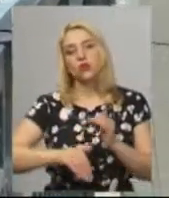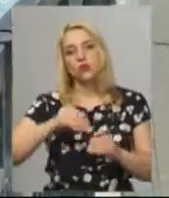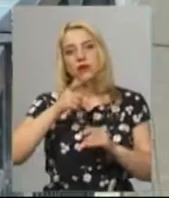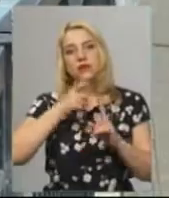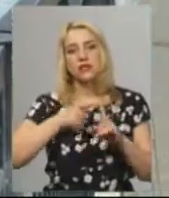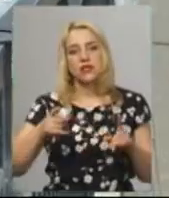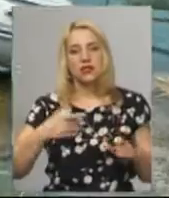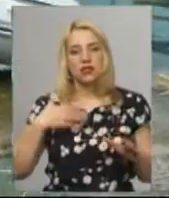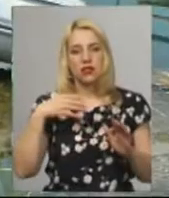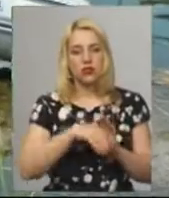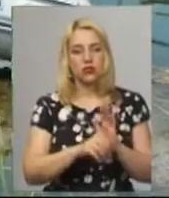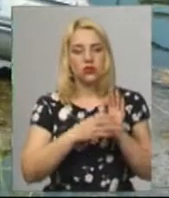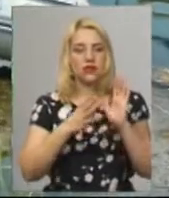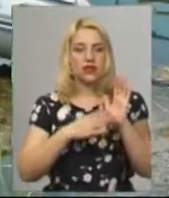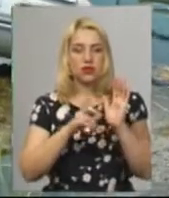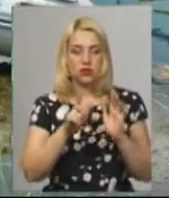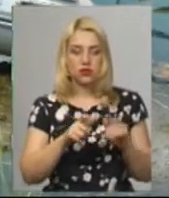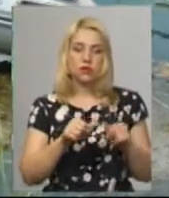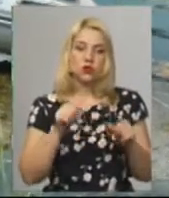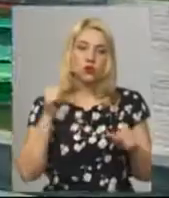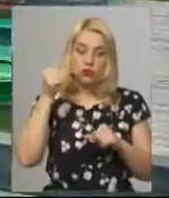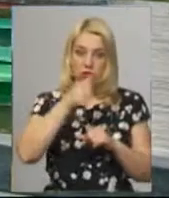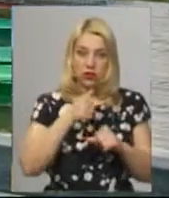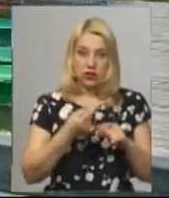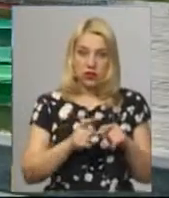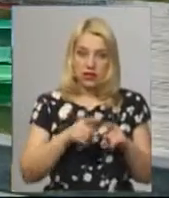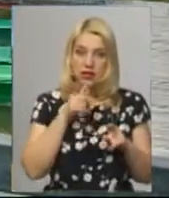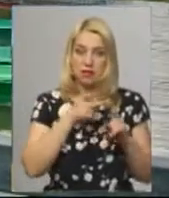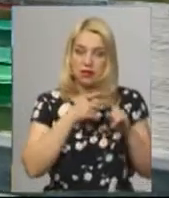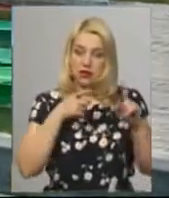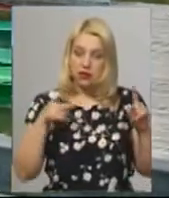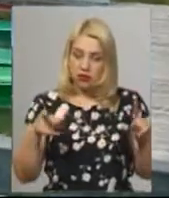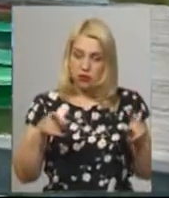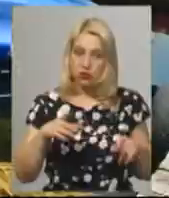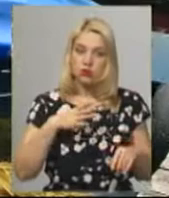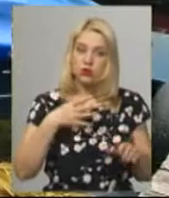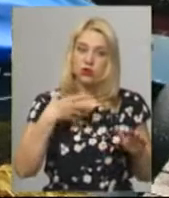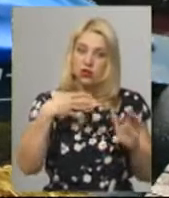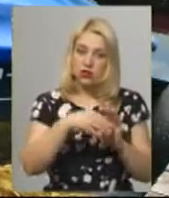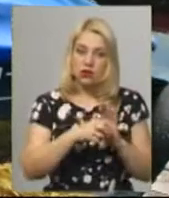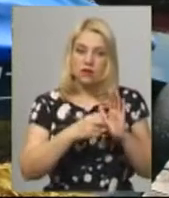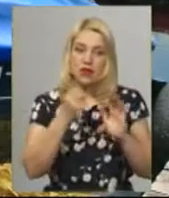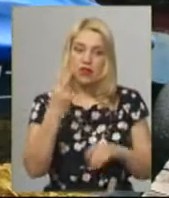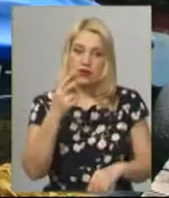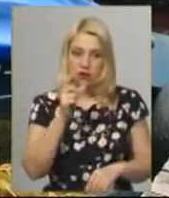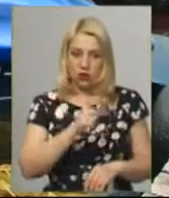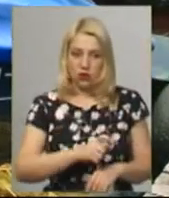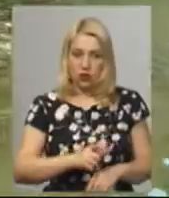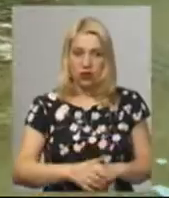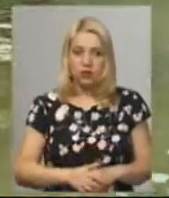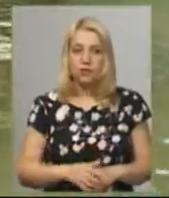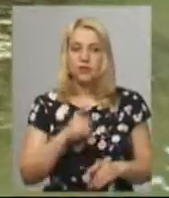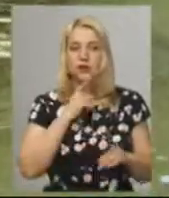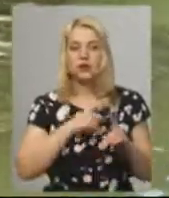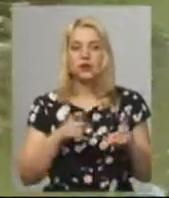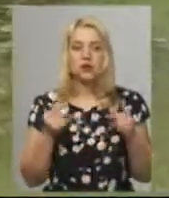початку купального сезону на території області загинуло 19 осіб. Минулого року за цей самий період на водоймах Хмельниччини загинуло